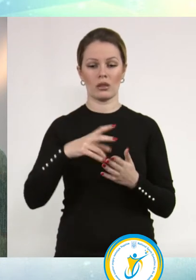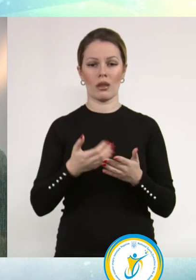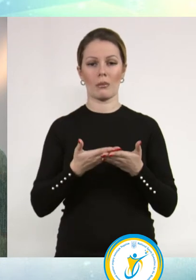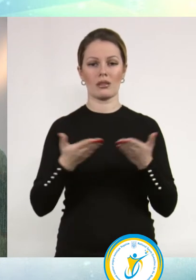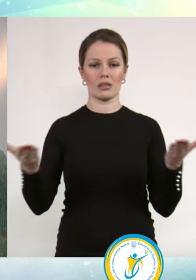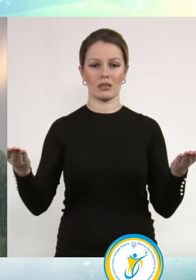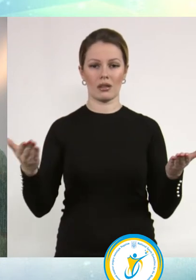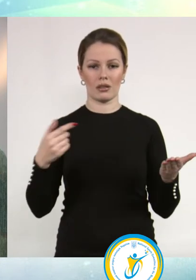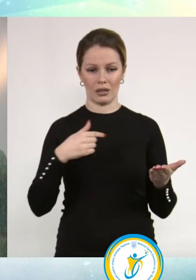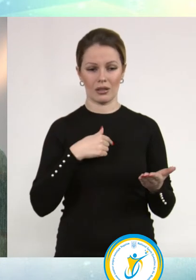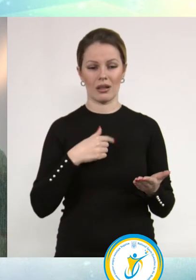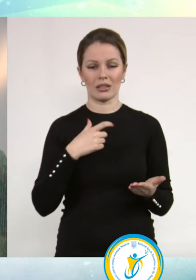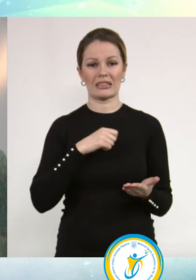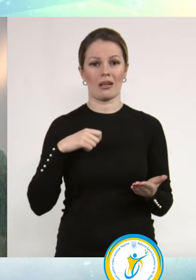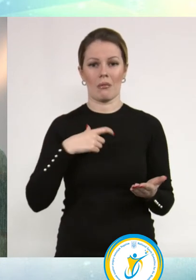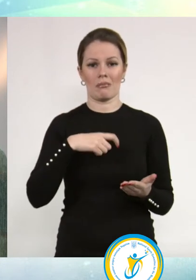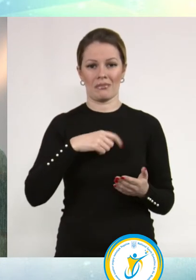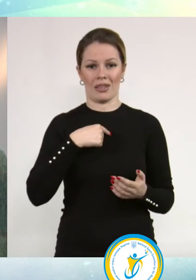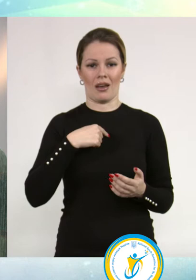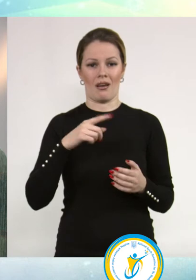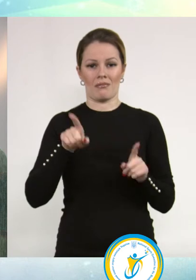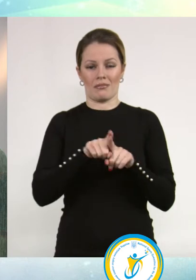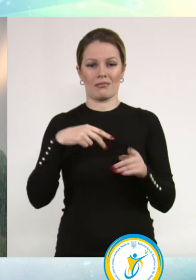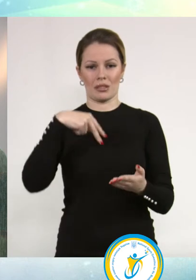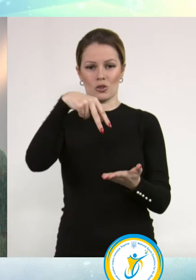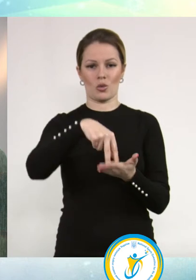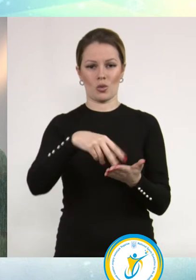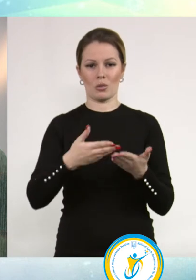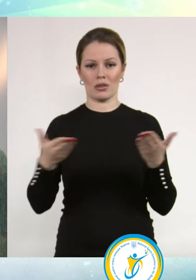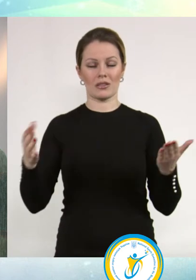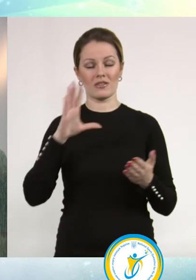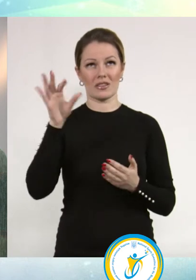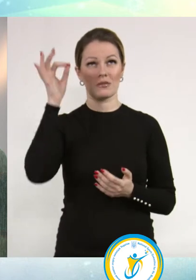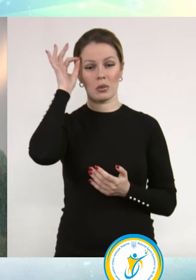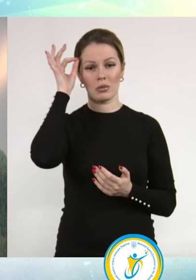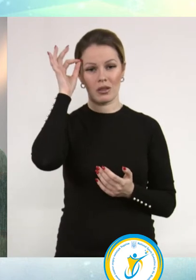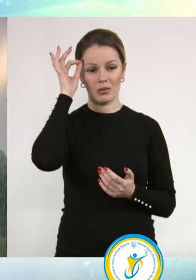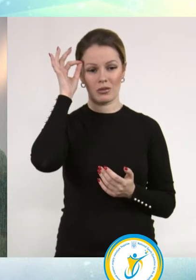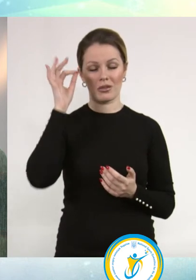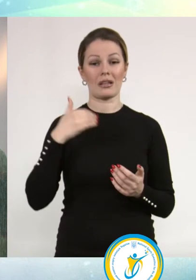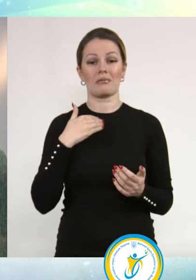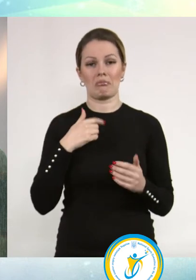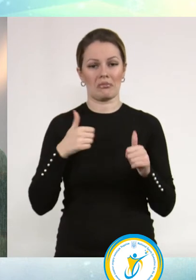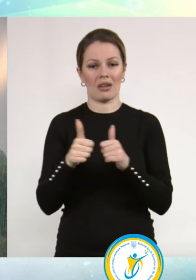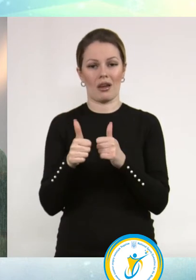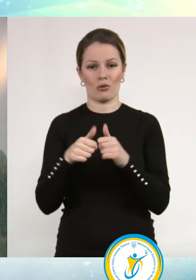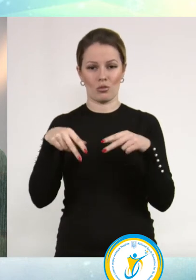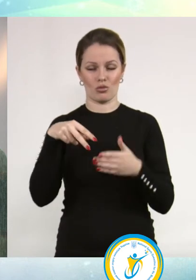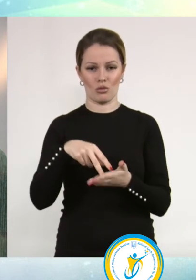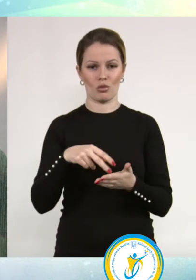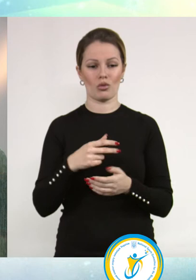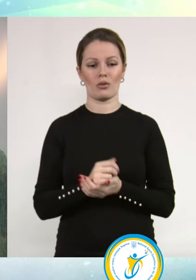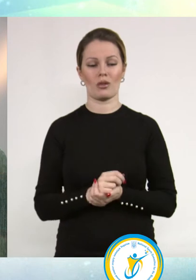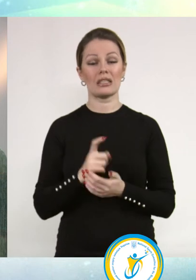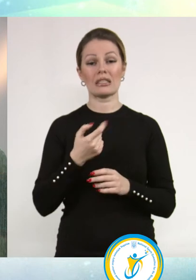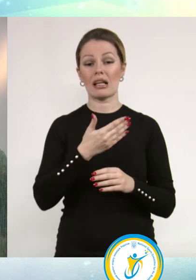п'єдесталі, я сама стою і все вспоминаю. Типа, я там стою. Хоча я дуже за